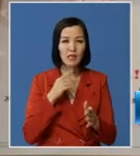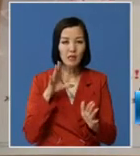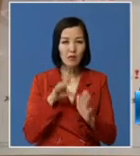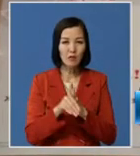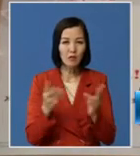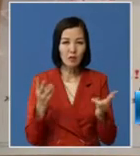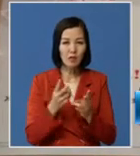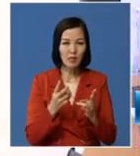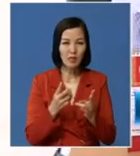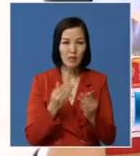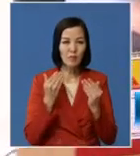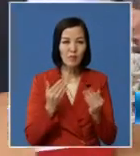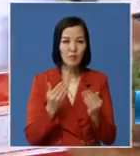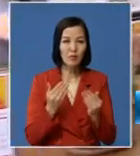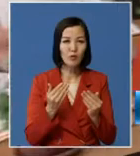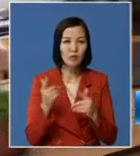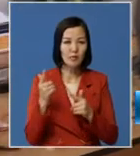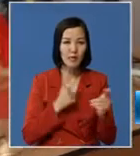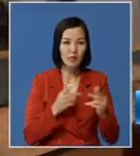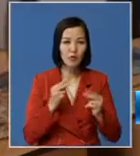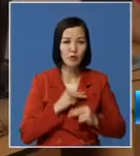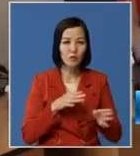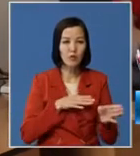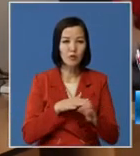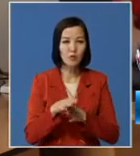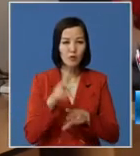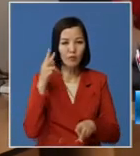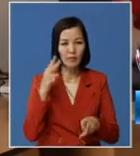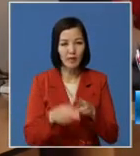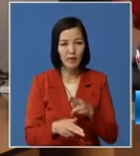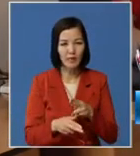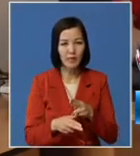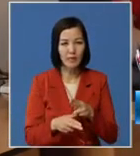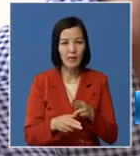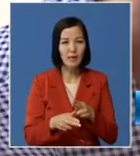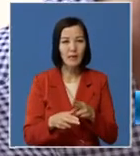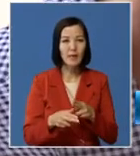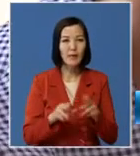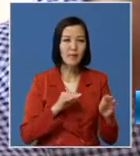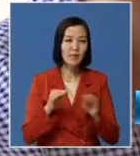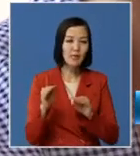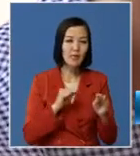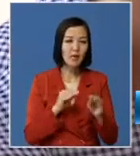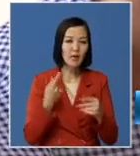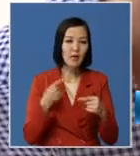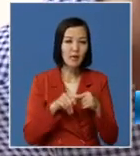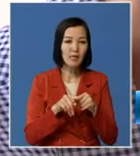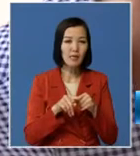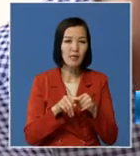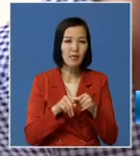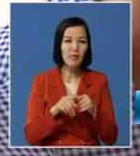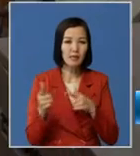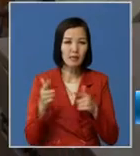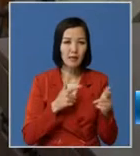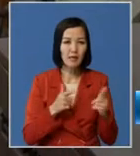дауыс беруге шақырды. Айта кетейік, бүгінде олардың дайындық жұмыстары толығымен аяқталды. Материалдық техникалық базалары